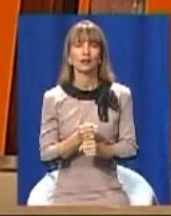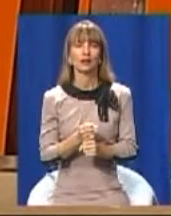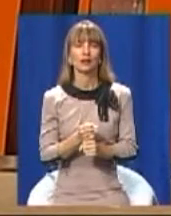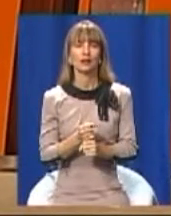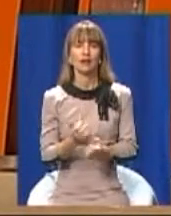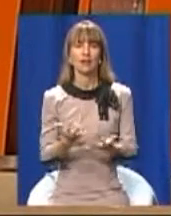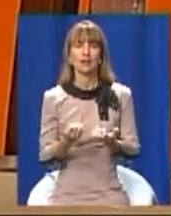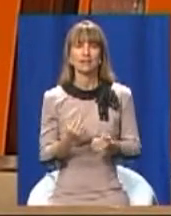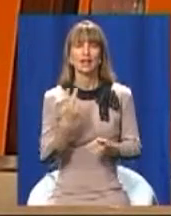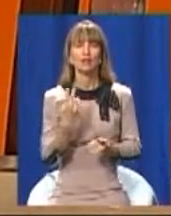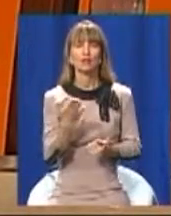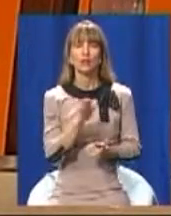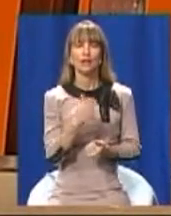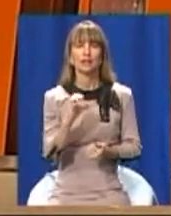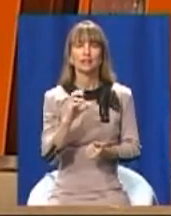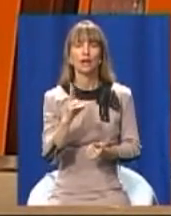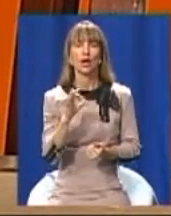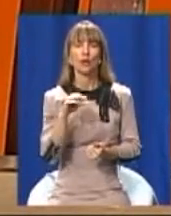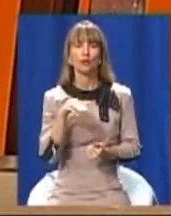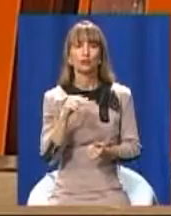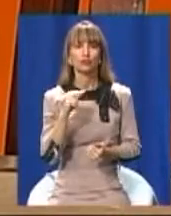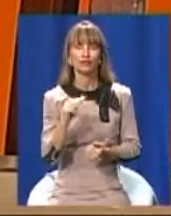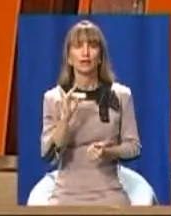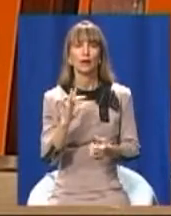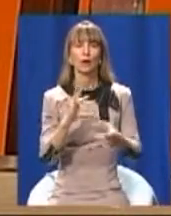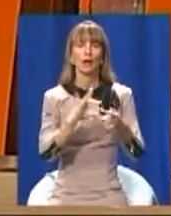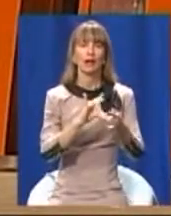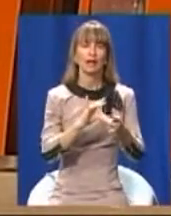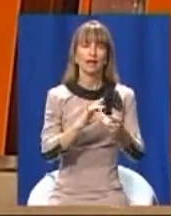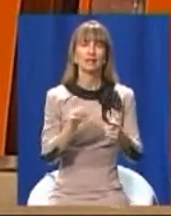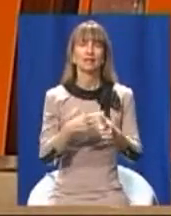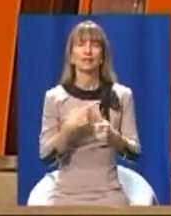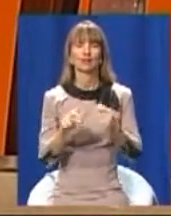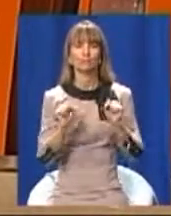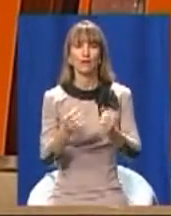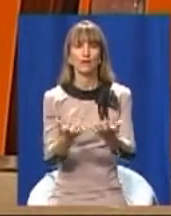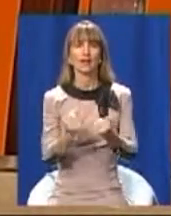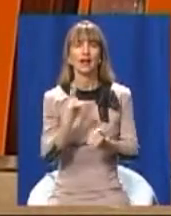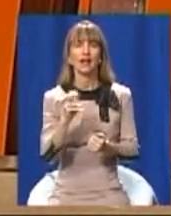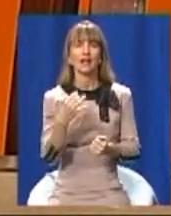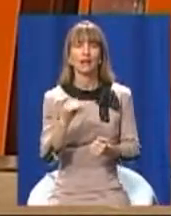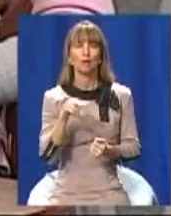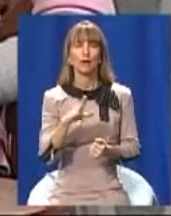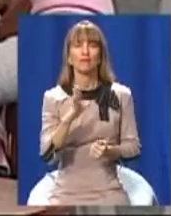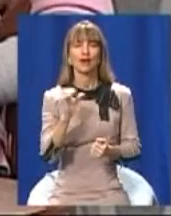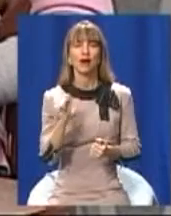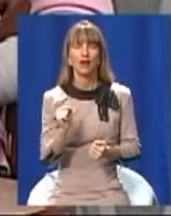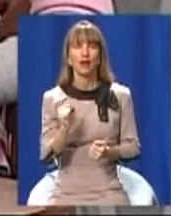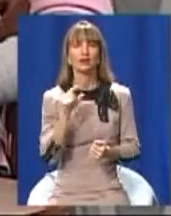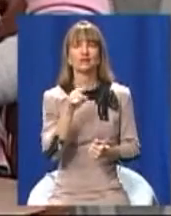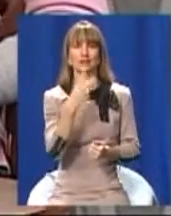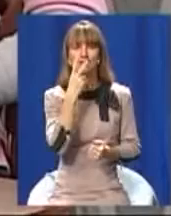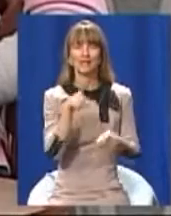можна взяти двохсторонній скотч і приклеїти їх, або можна взяти клей ПВА. Тобто ти, я бачу, така